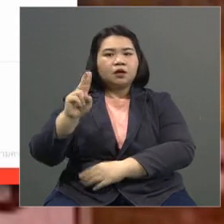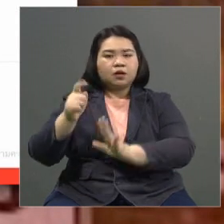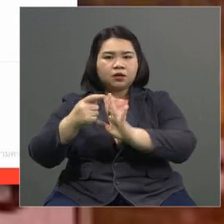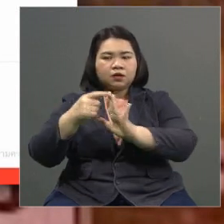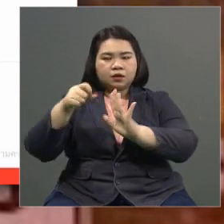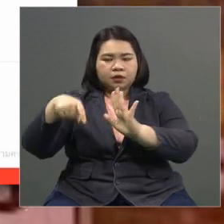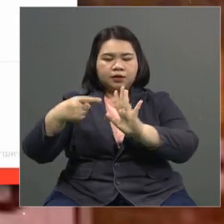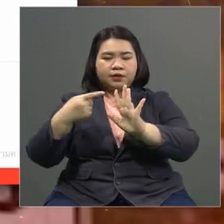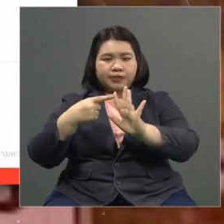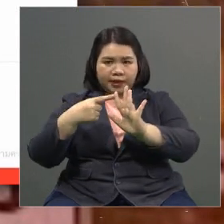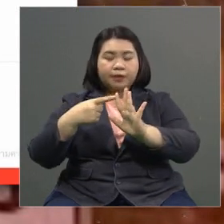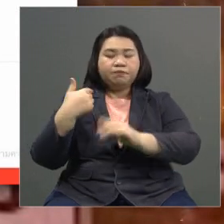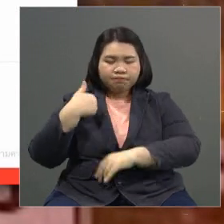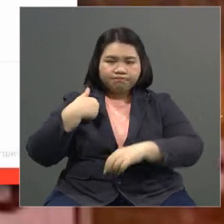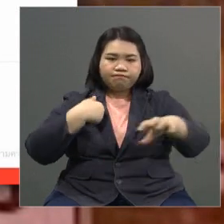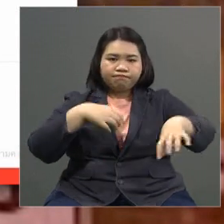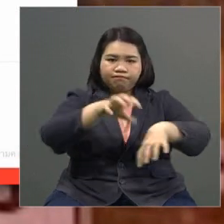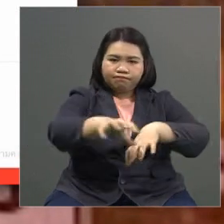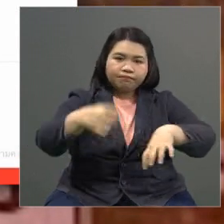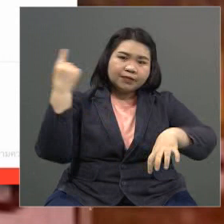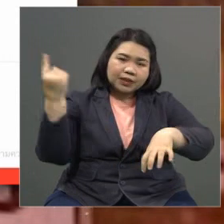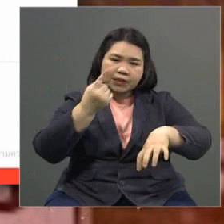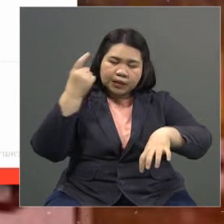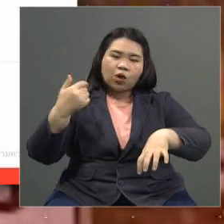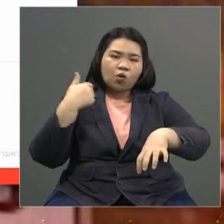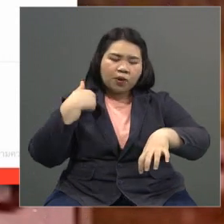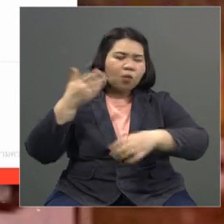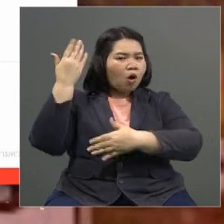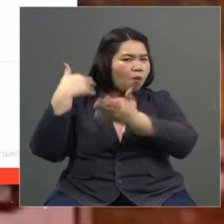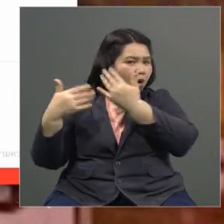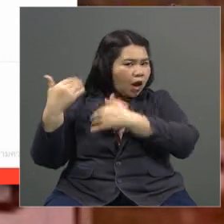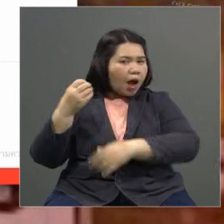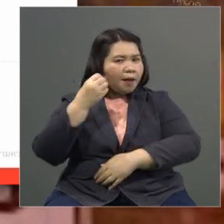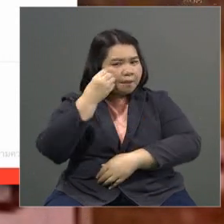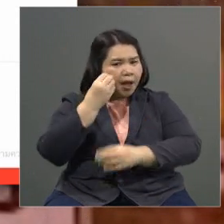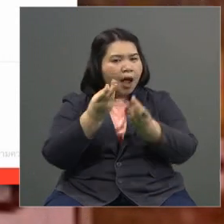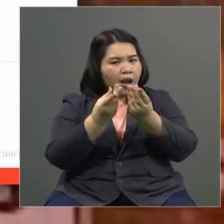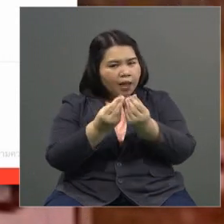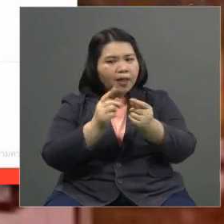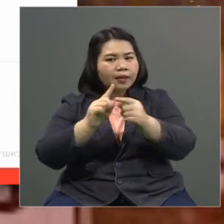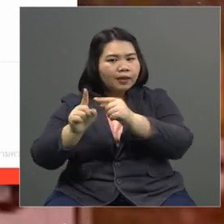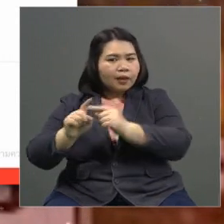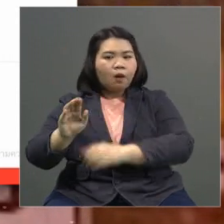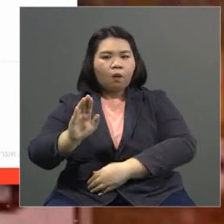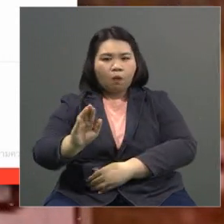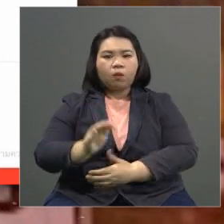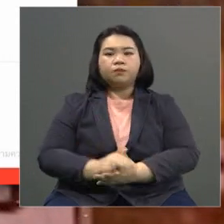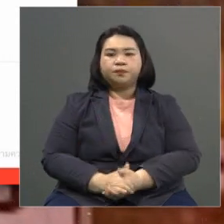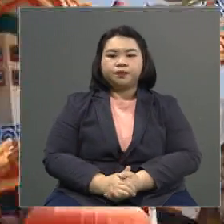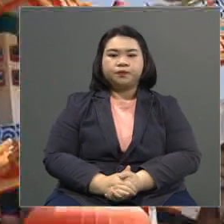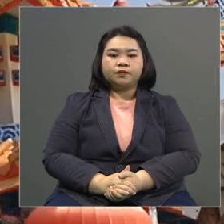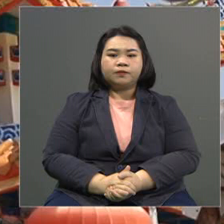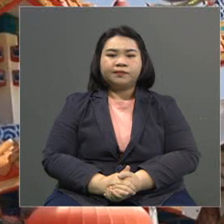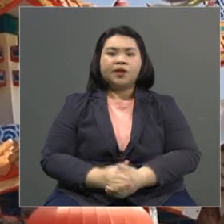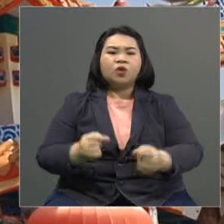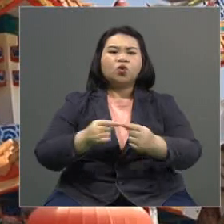สถานที่ท่องเที่ยวเมืองปัตตานีเช่นบ้านขุนพิทักษ์รายาบ้านเลขที่ 5กือดาจีหนึ่งในบ้านจีน